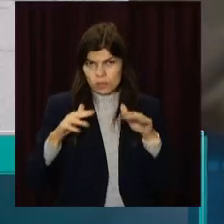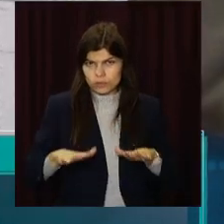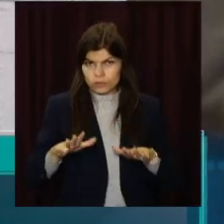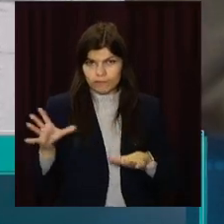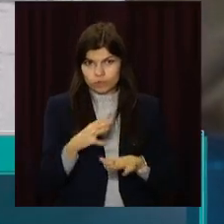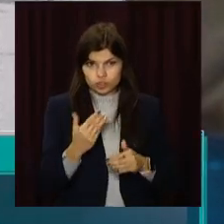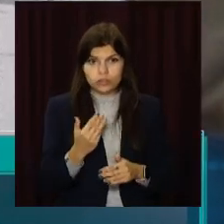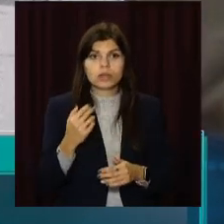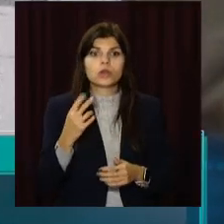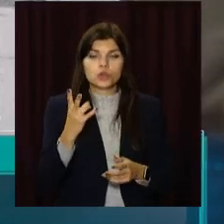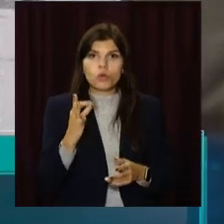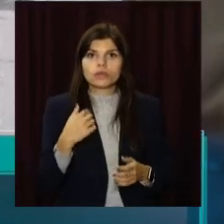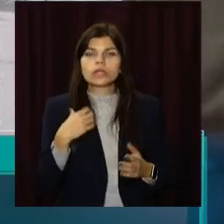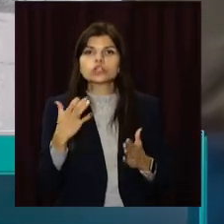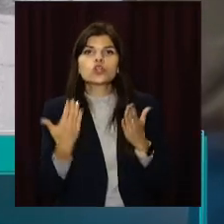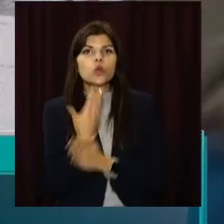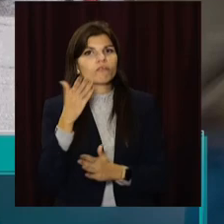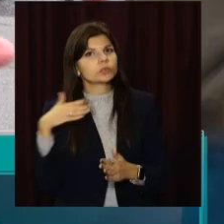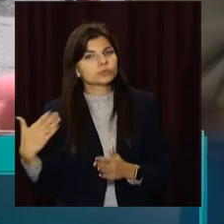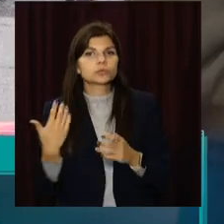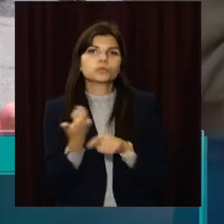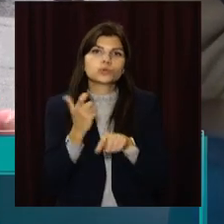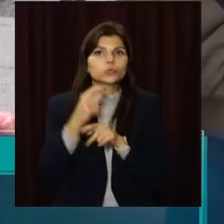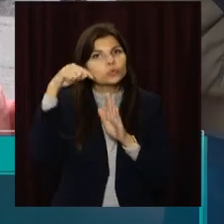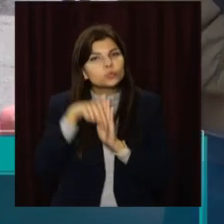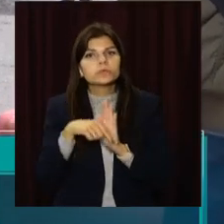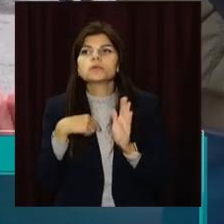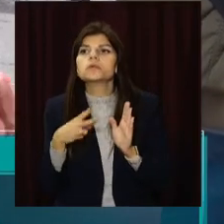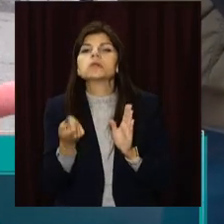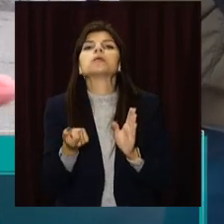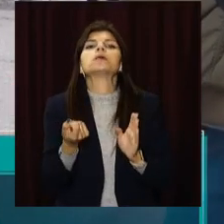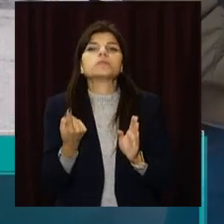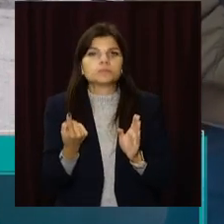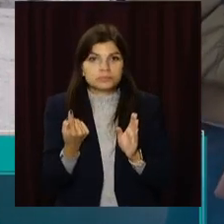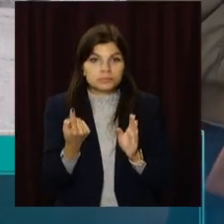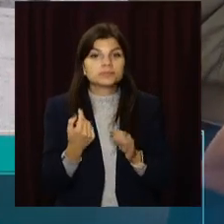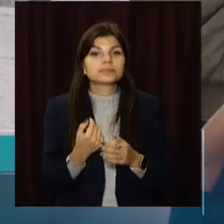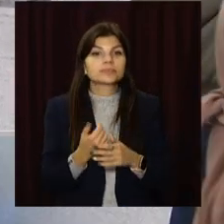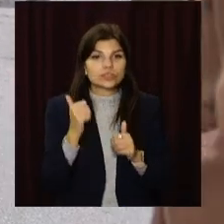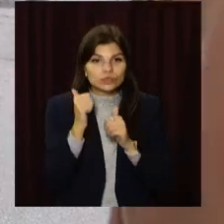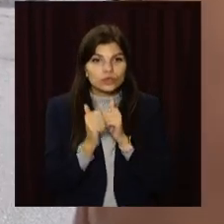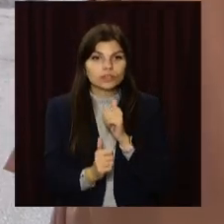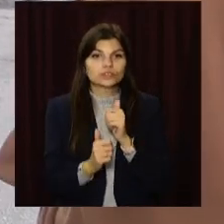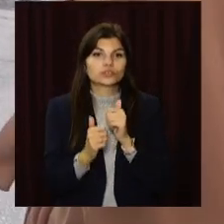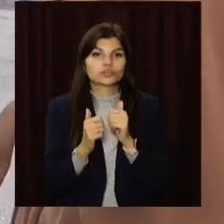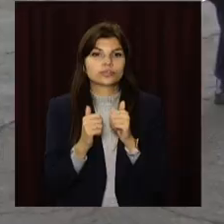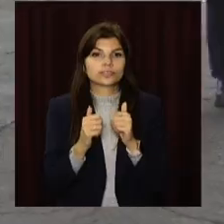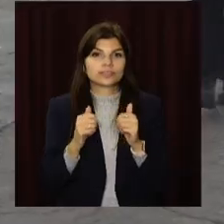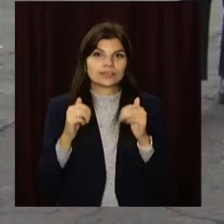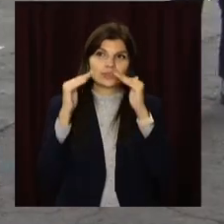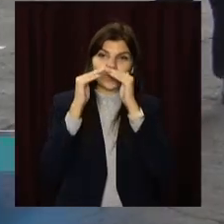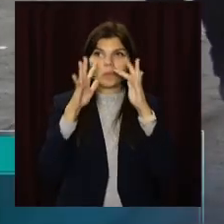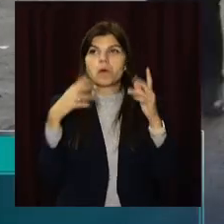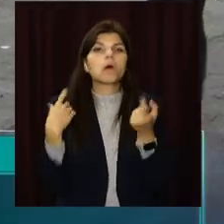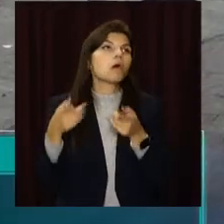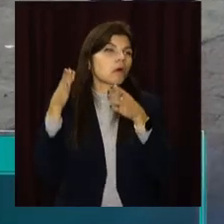я з нової сторони, з більш інтересної, з більш глибокої сторони відкриваю, ну, кожен... Я как